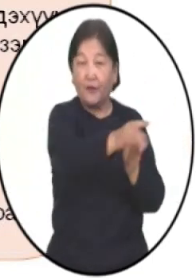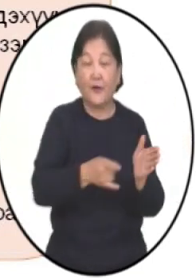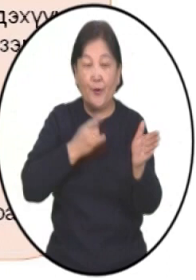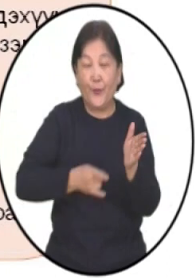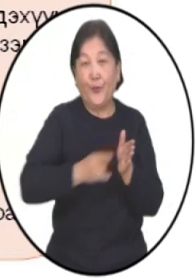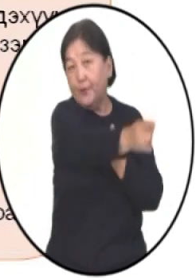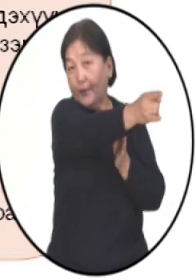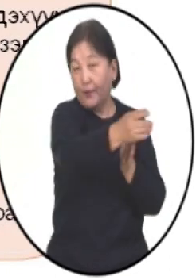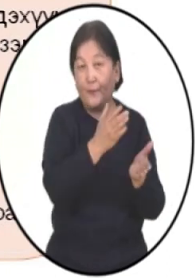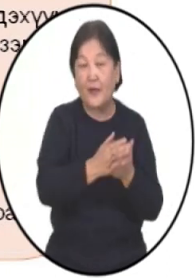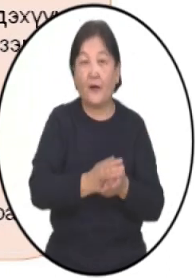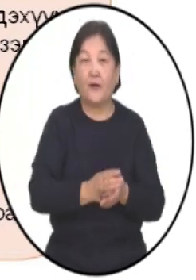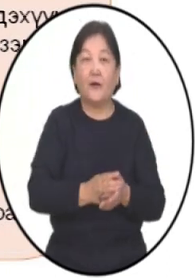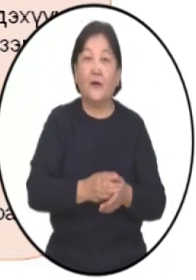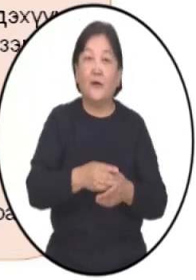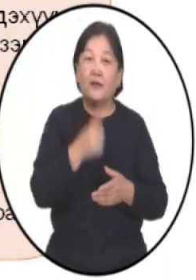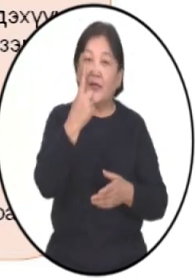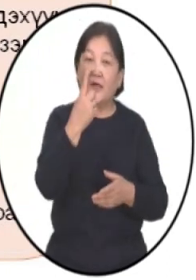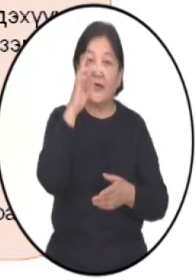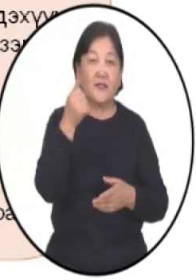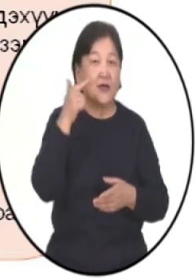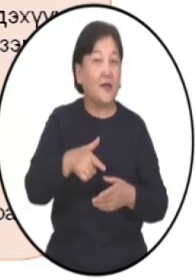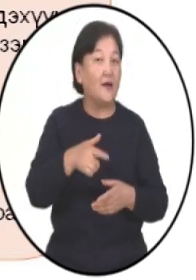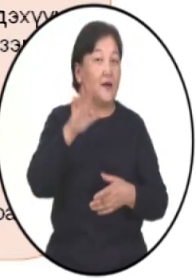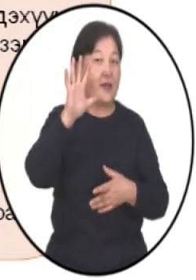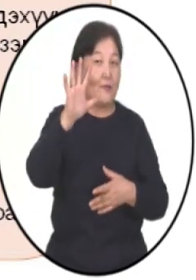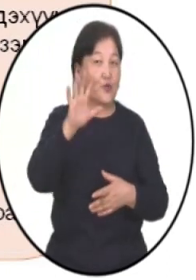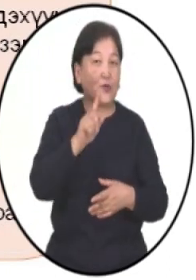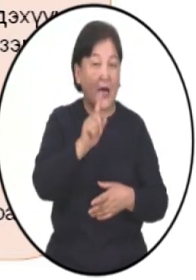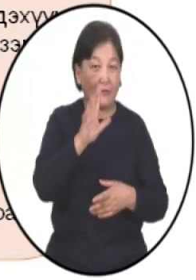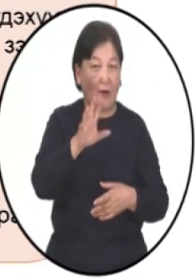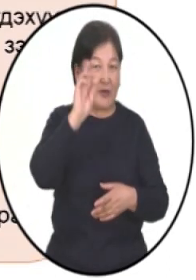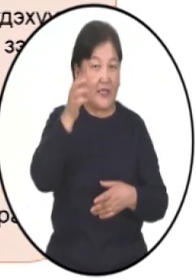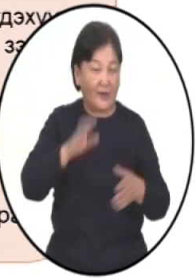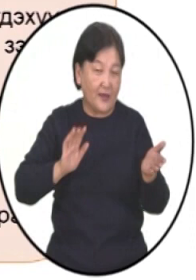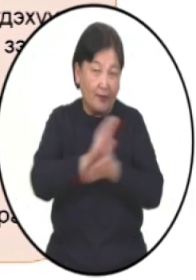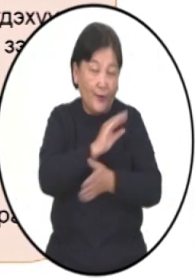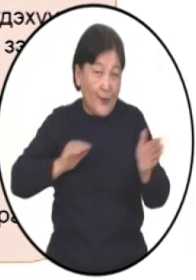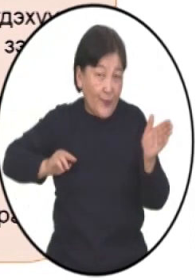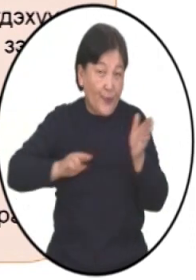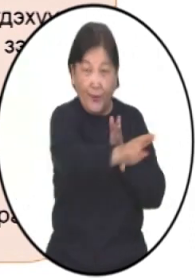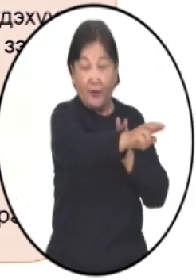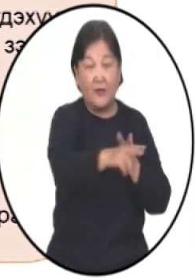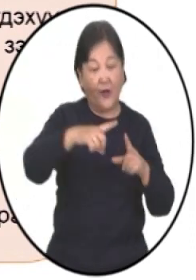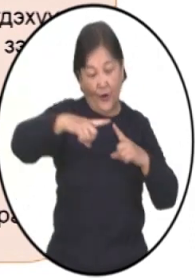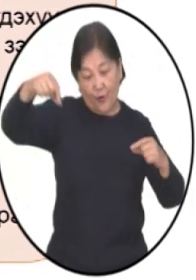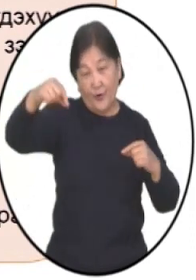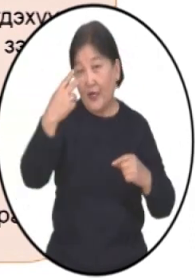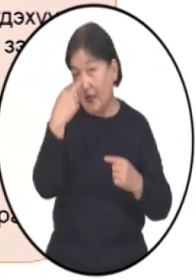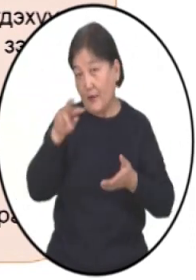хоорондод 515 км зайг энэхүү өндөр хурдны галт хэрэгээр туулж байна. За энэ зургаар